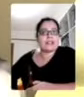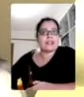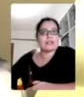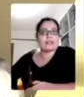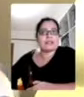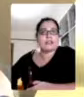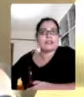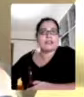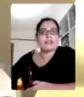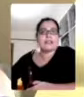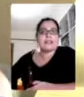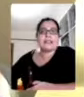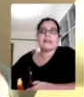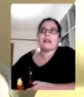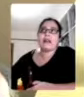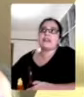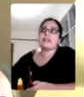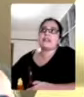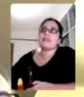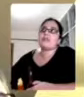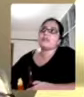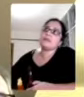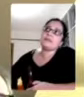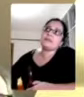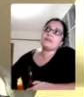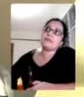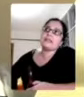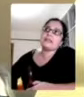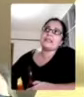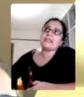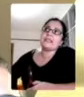Ve rahat rahat kullanıyor yani. Ama